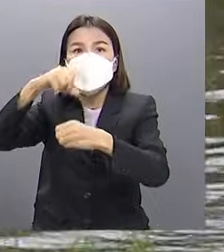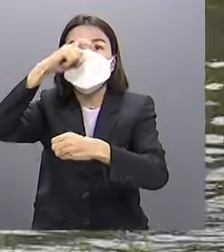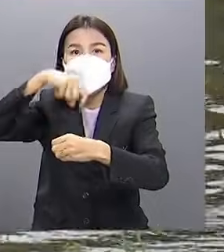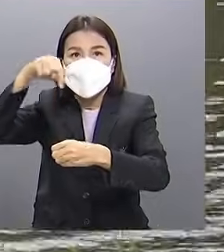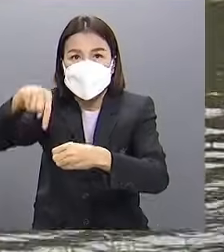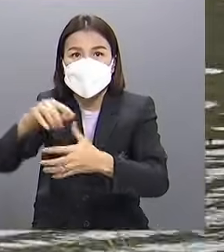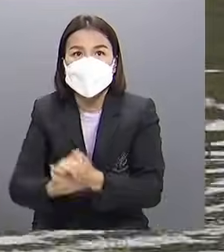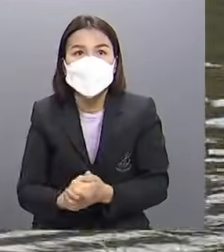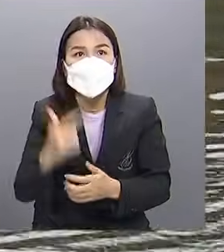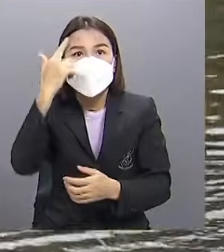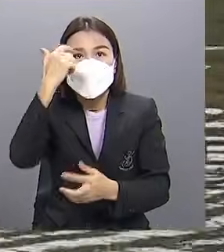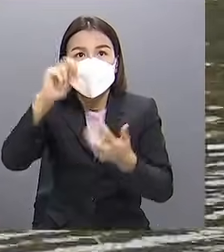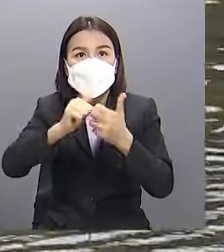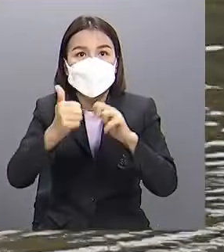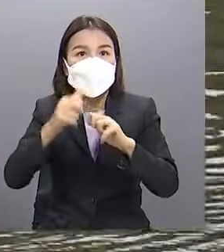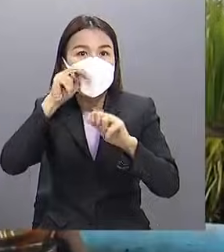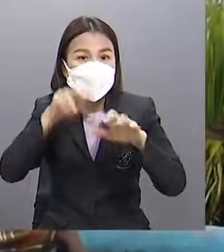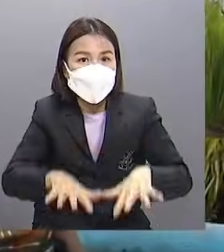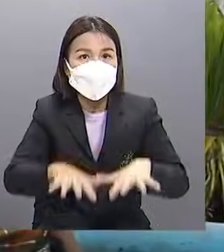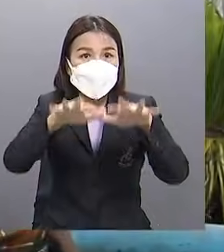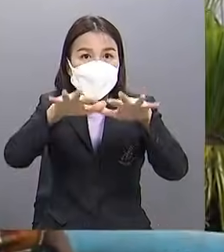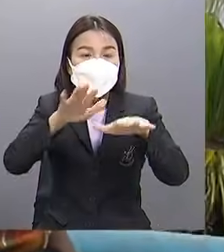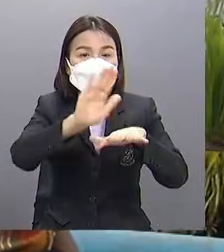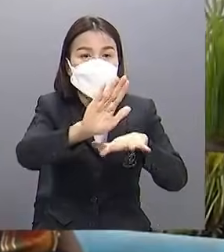ชุลมุนน้ำท่วมสองฝั่งประเทศ